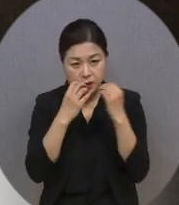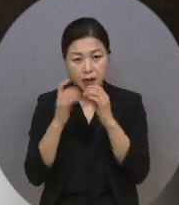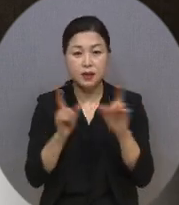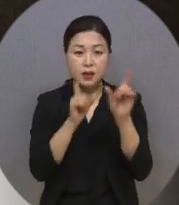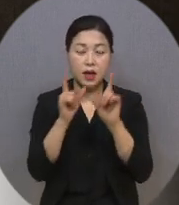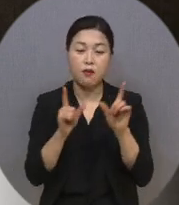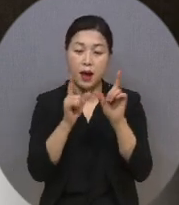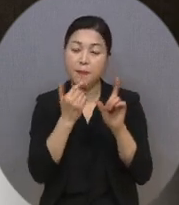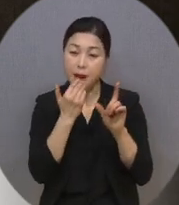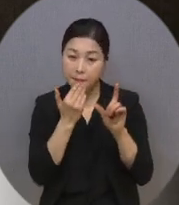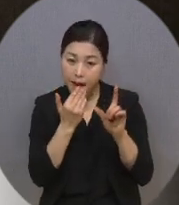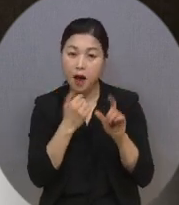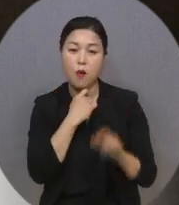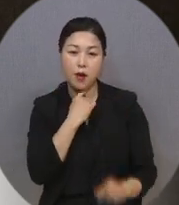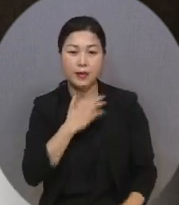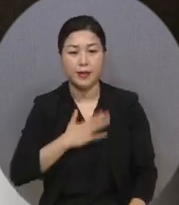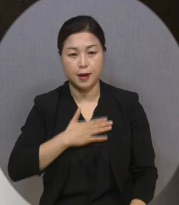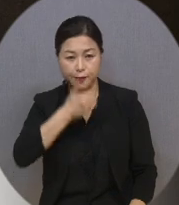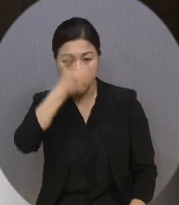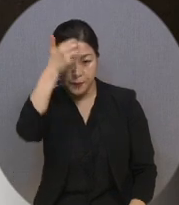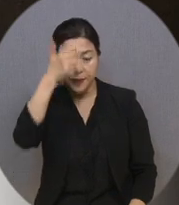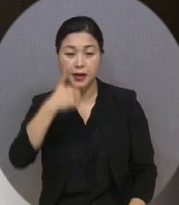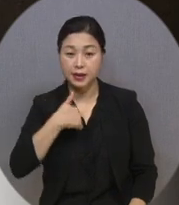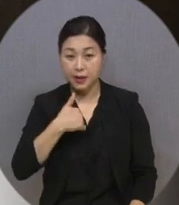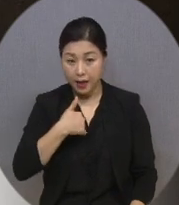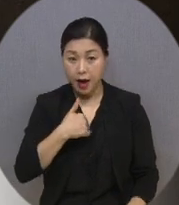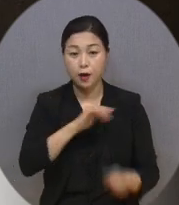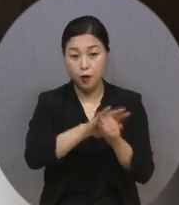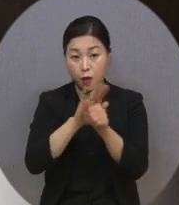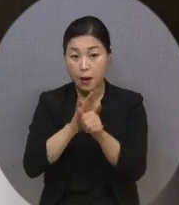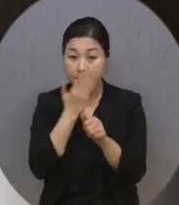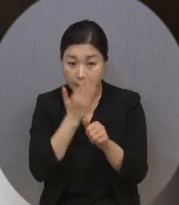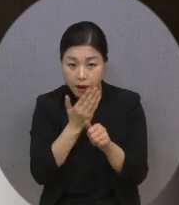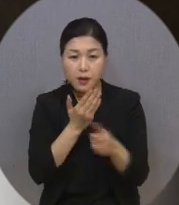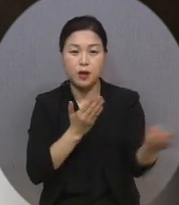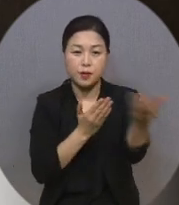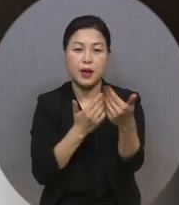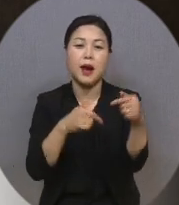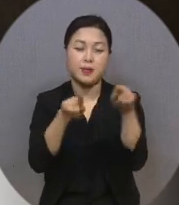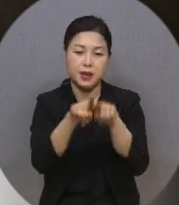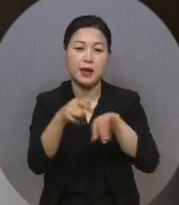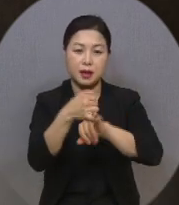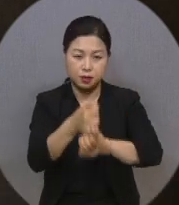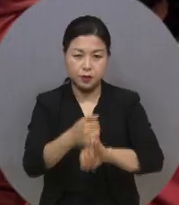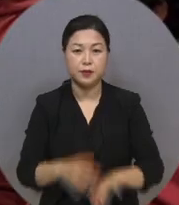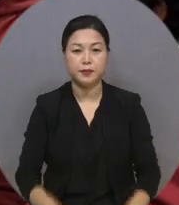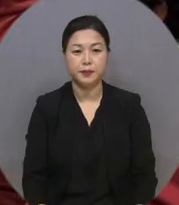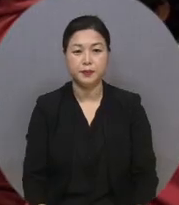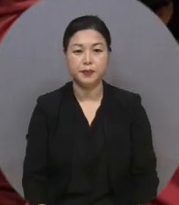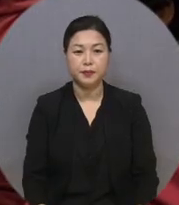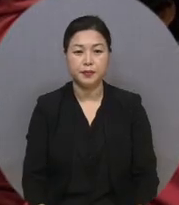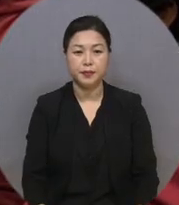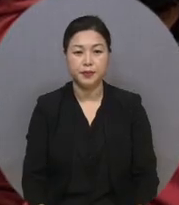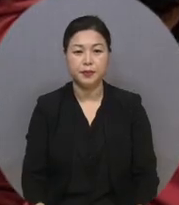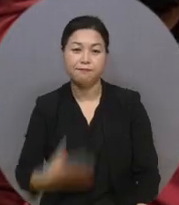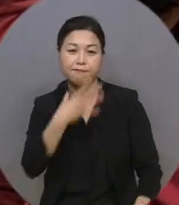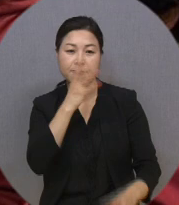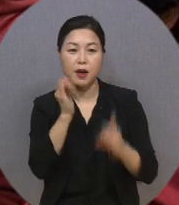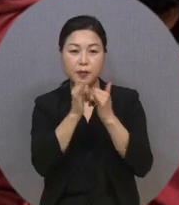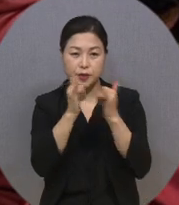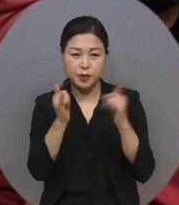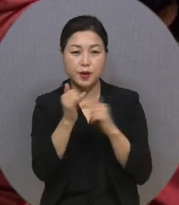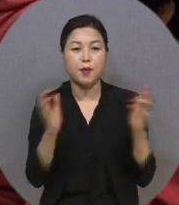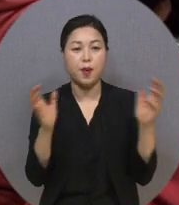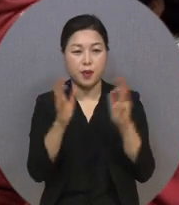있는 게 제가 꿈이고요. 제가 힘이 되는 한 여러분들과 함께 하는 것을 약속드립니다. 시니어들은 함께